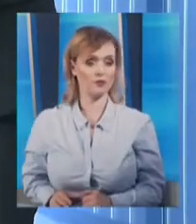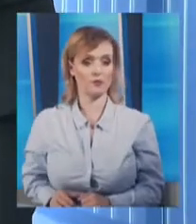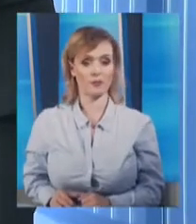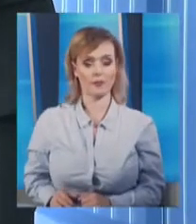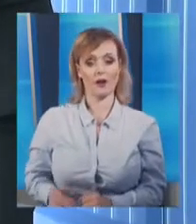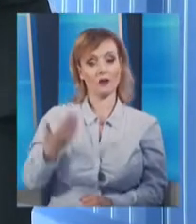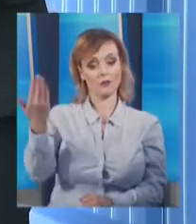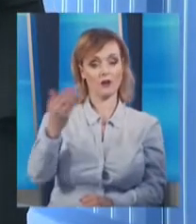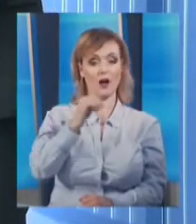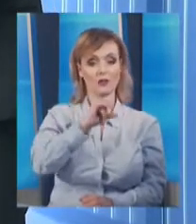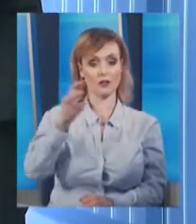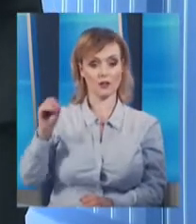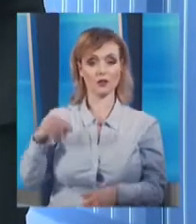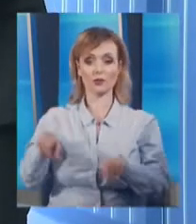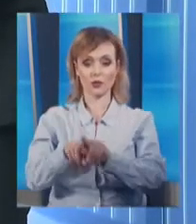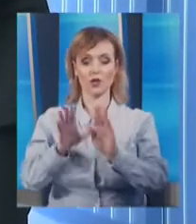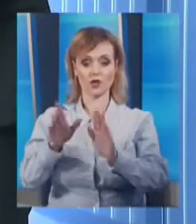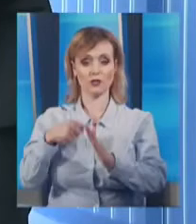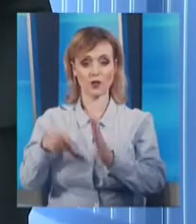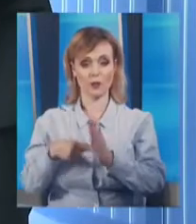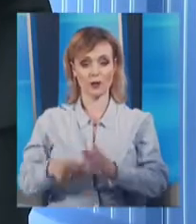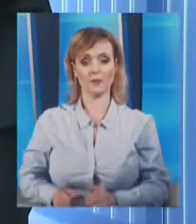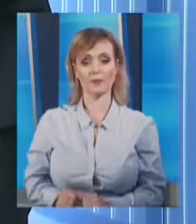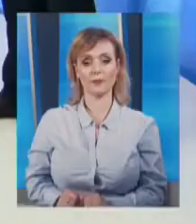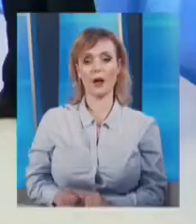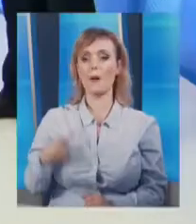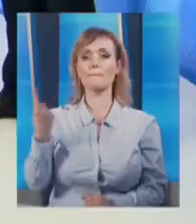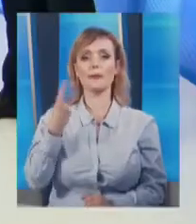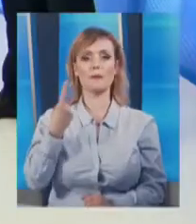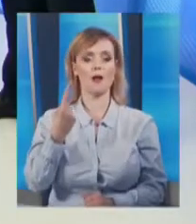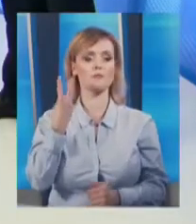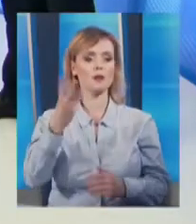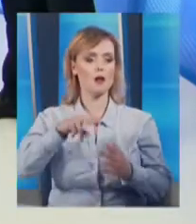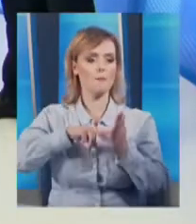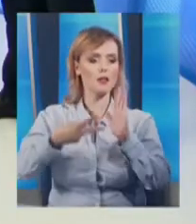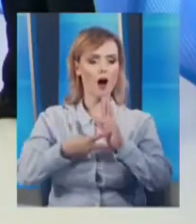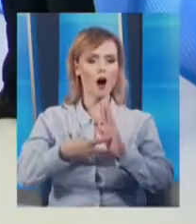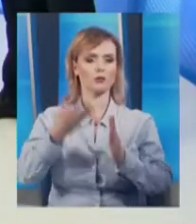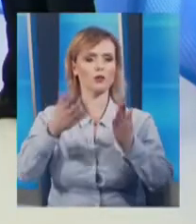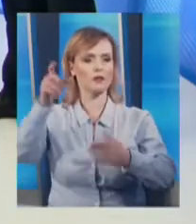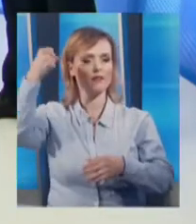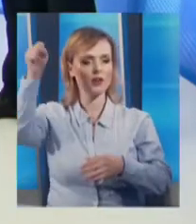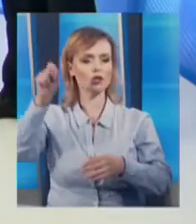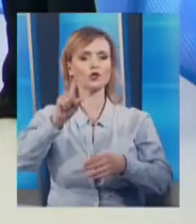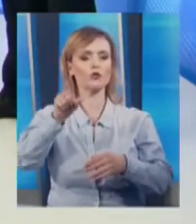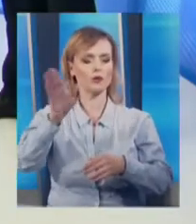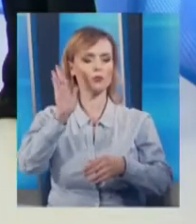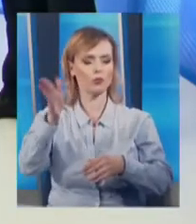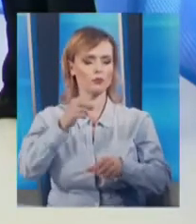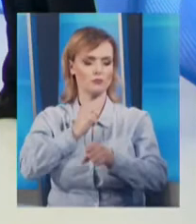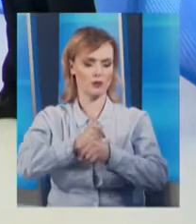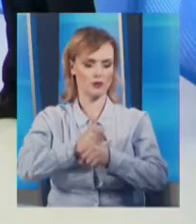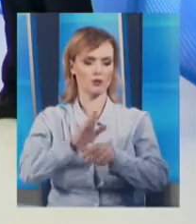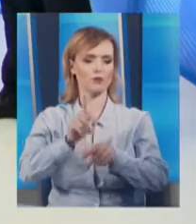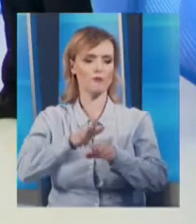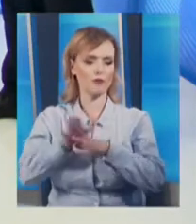domnul Năstase. Aceeași întrebare, domnule Năstase. Primele trei lucruri în cazul în care obțineți mandatul de președinte. Care vor fi aceste